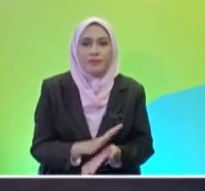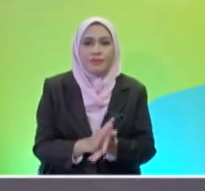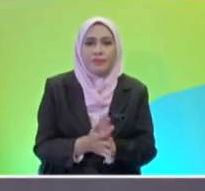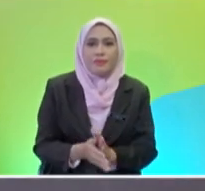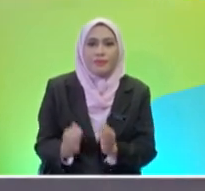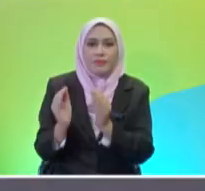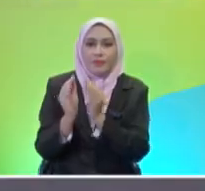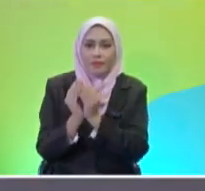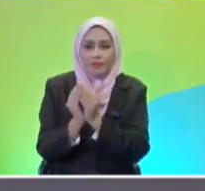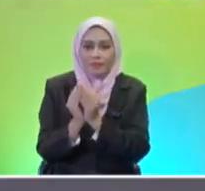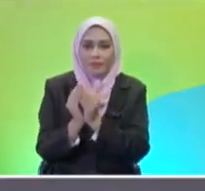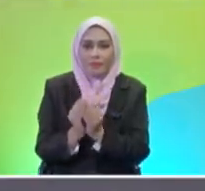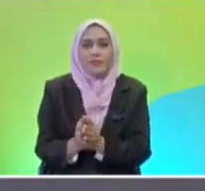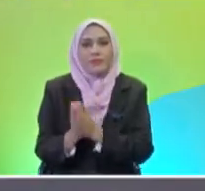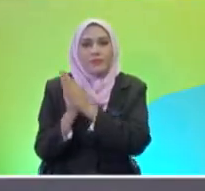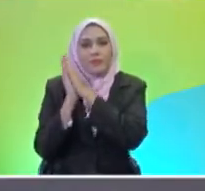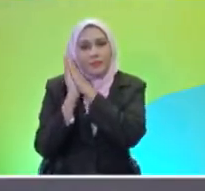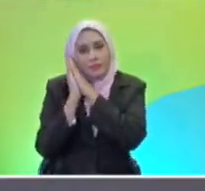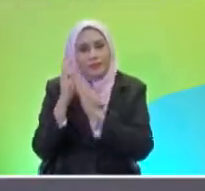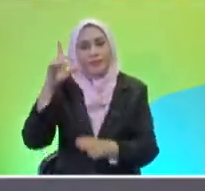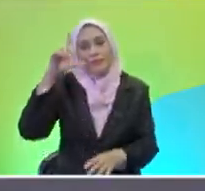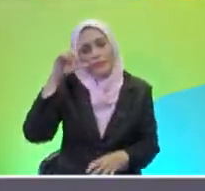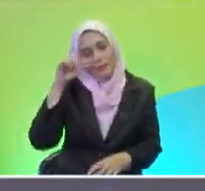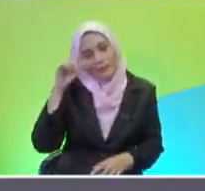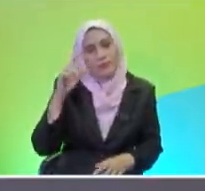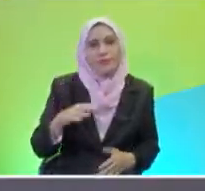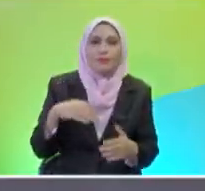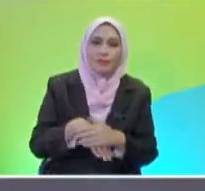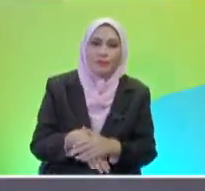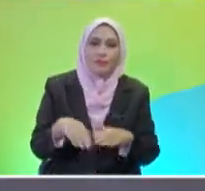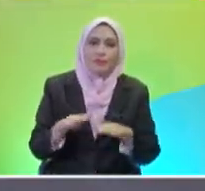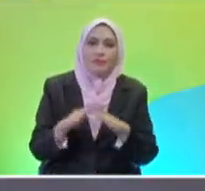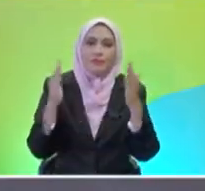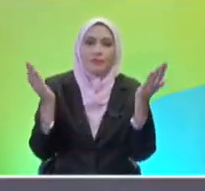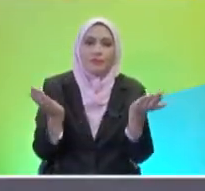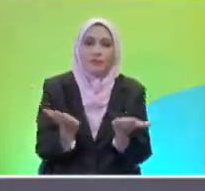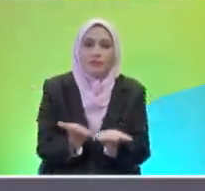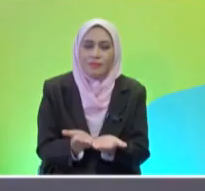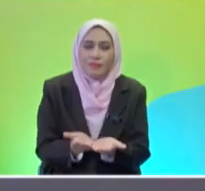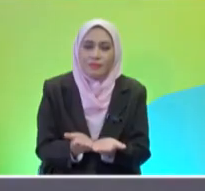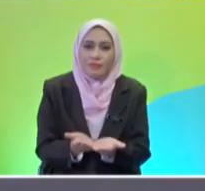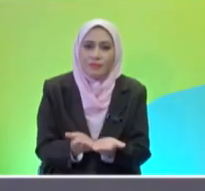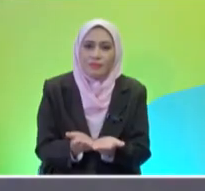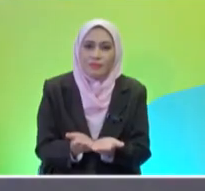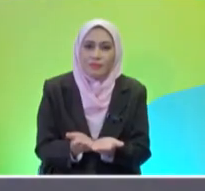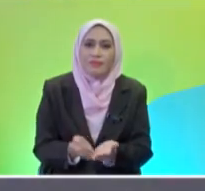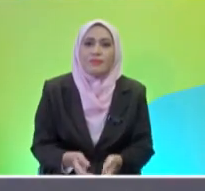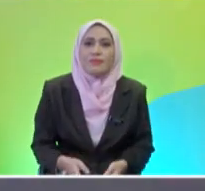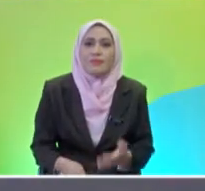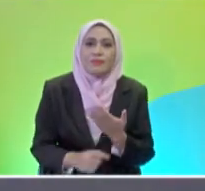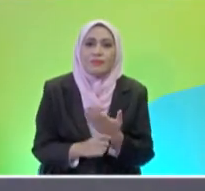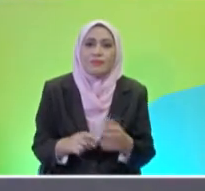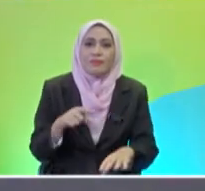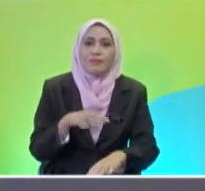jadi kepompong, tidur lena dalam kelongsong.